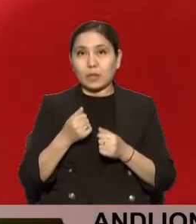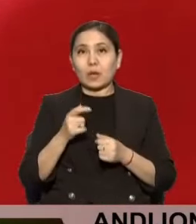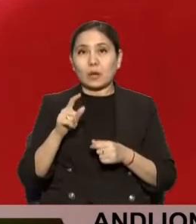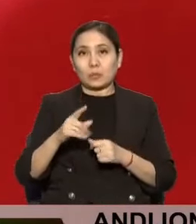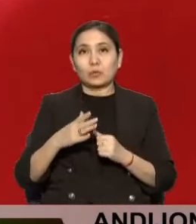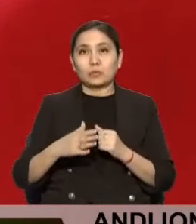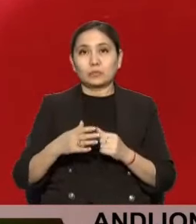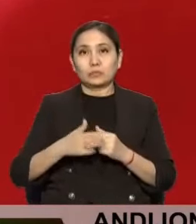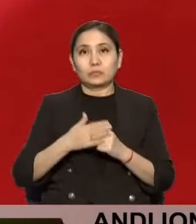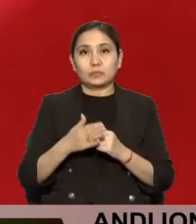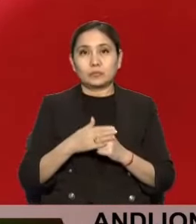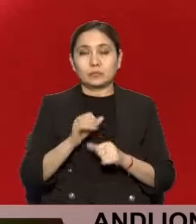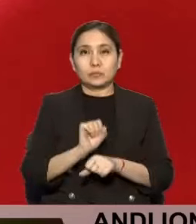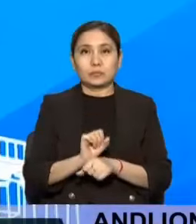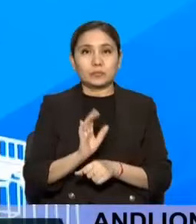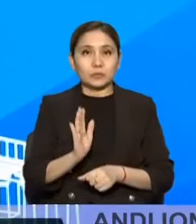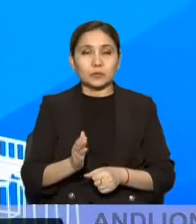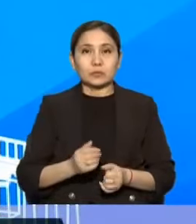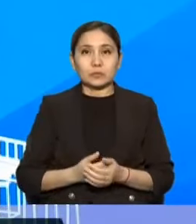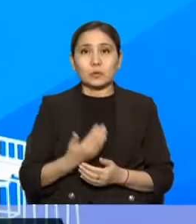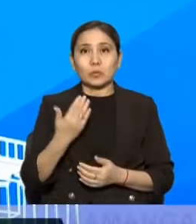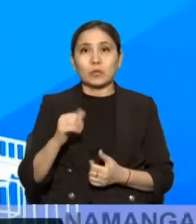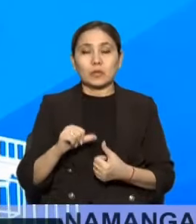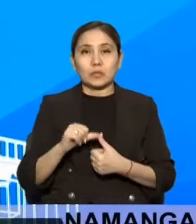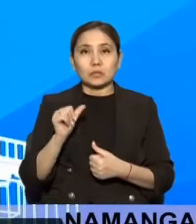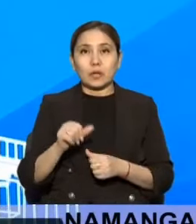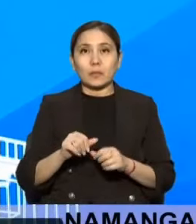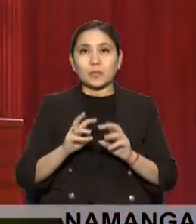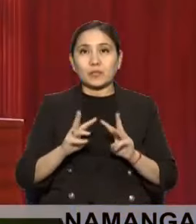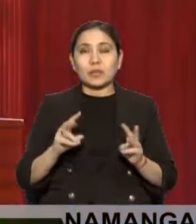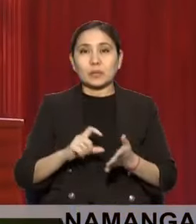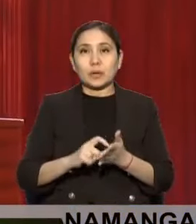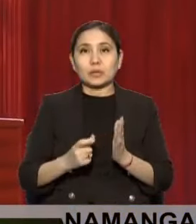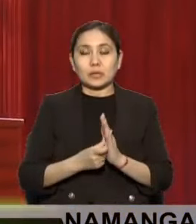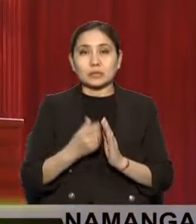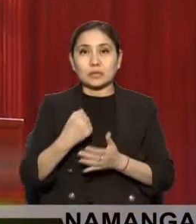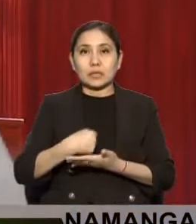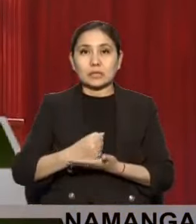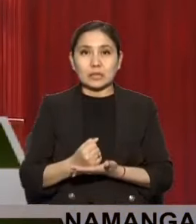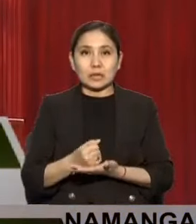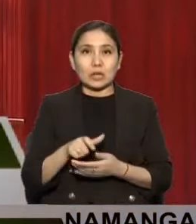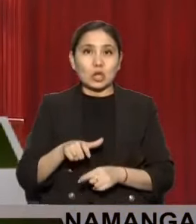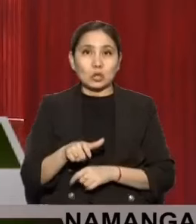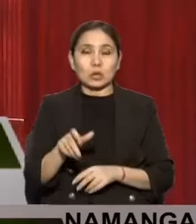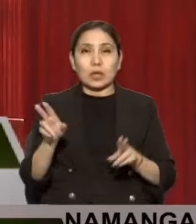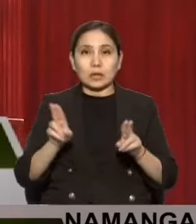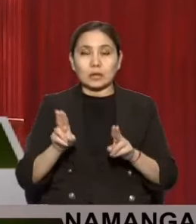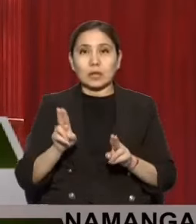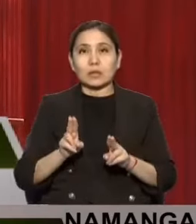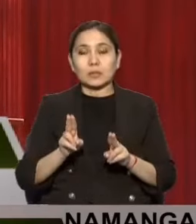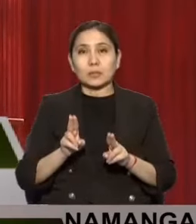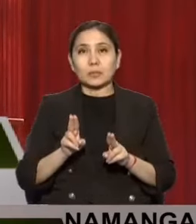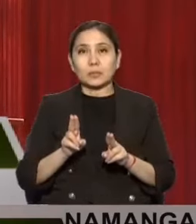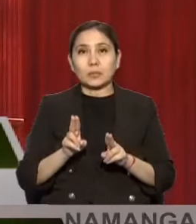ko'rib chiqishni to'xtatish belgilanmoqda. Bundan tashqari, Vazirlar Mahkamasining qarori bilan tasdiqlangan yo'l harakati